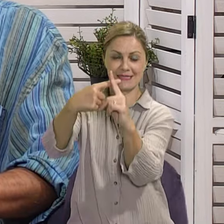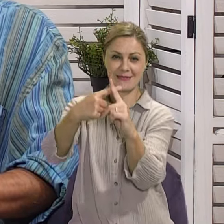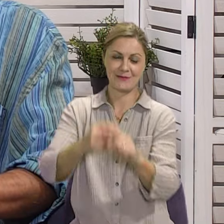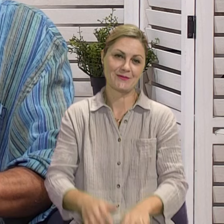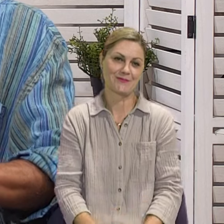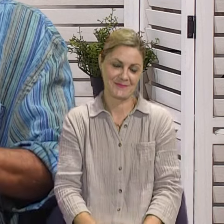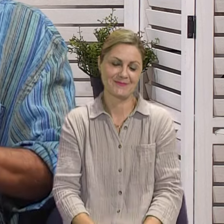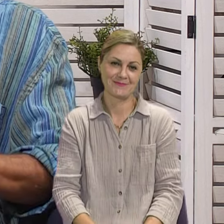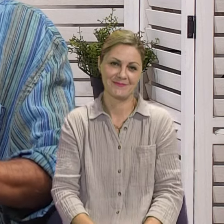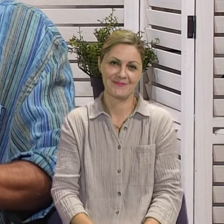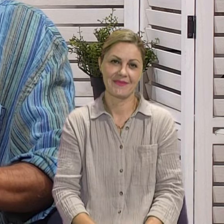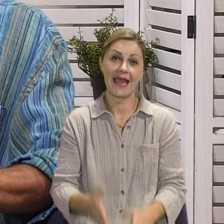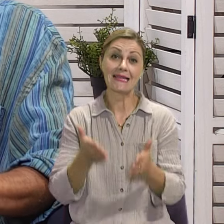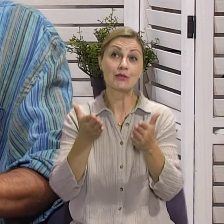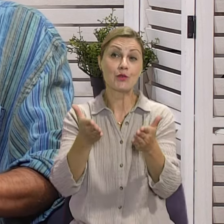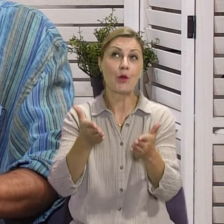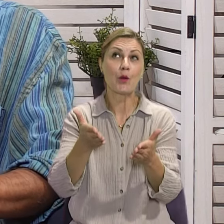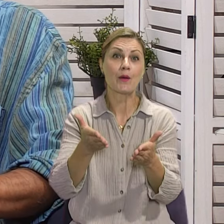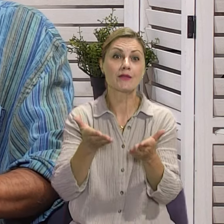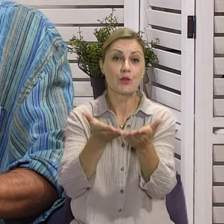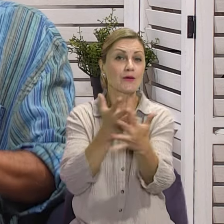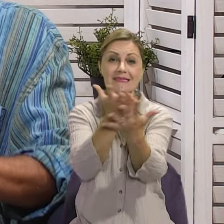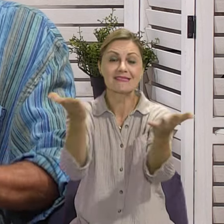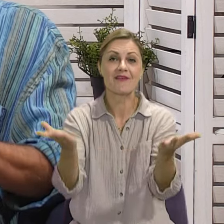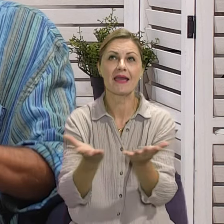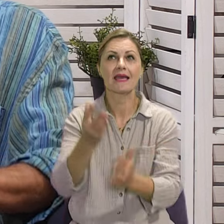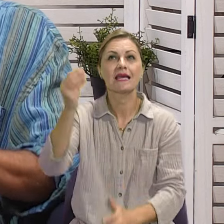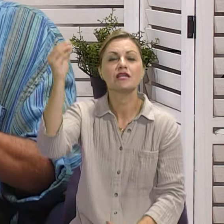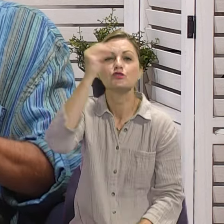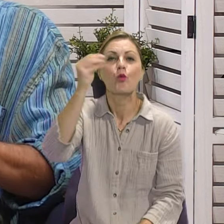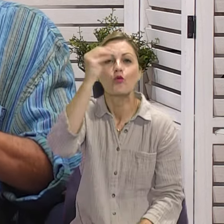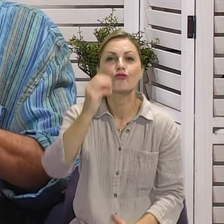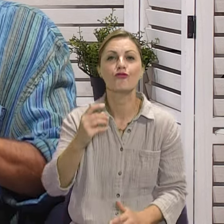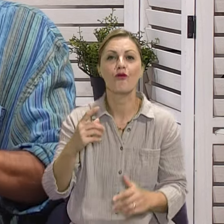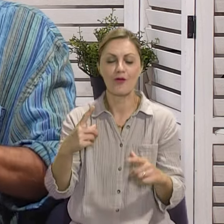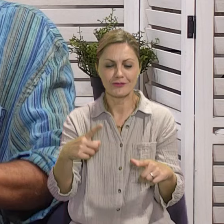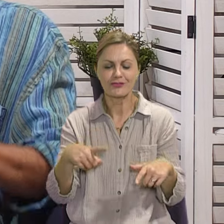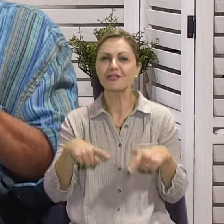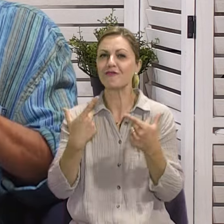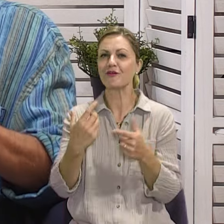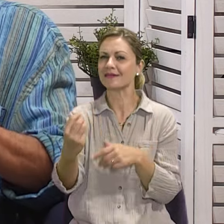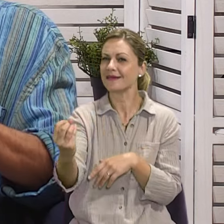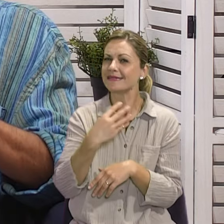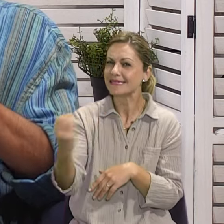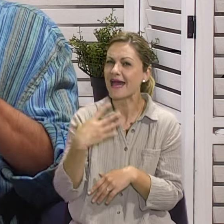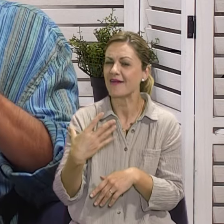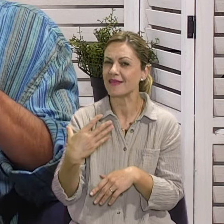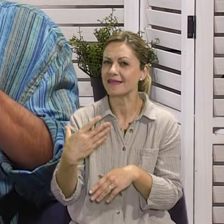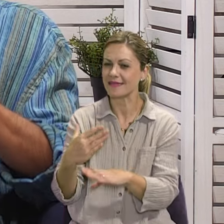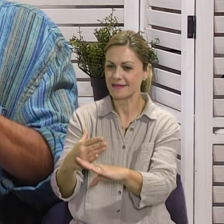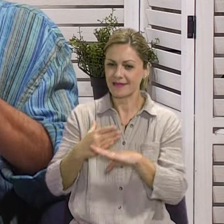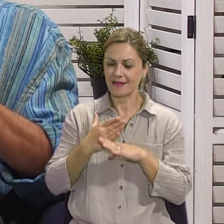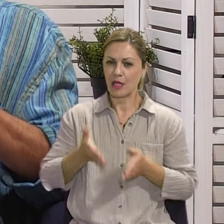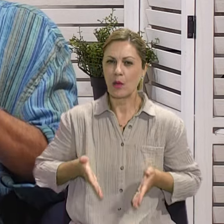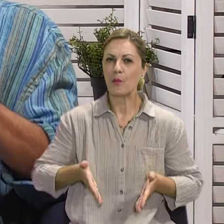krenuo, ili je sve u redu, ali to se osjeti. Postoje kratki trenuci u